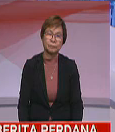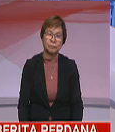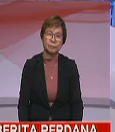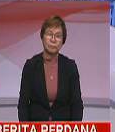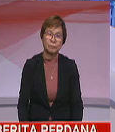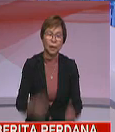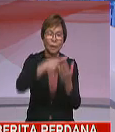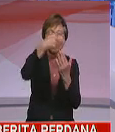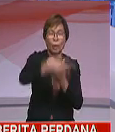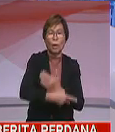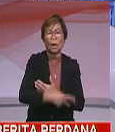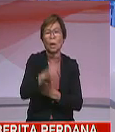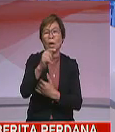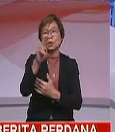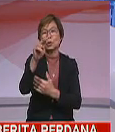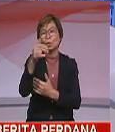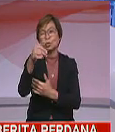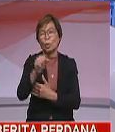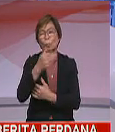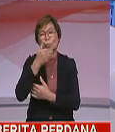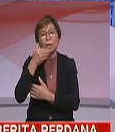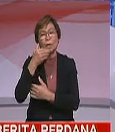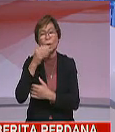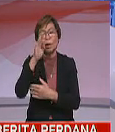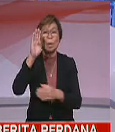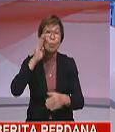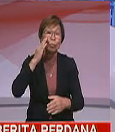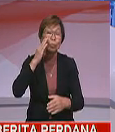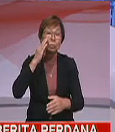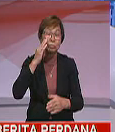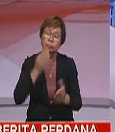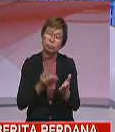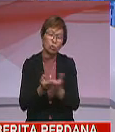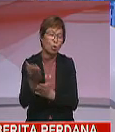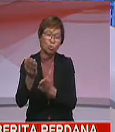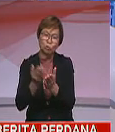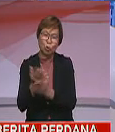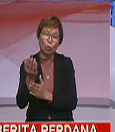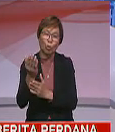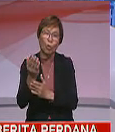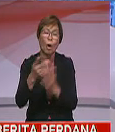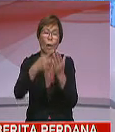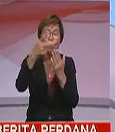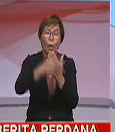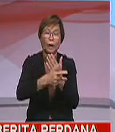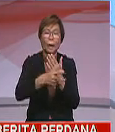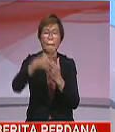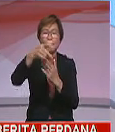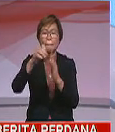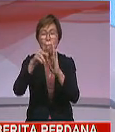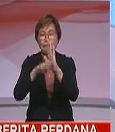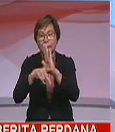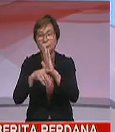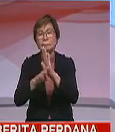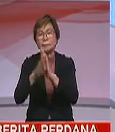Hai program Tunas Usahawan beliau Bumiputera ciup diteruskan menerusi inisiatif rencana menteri pembangunan Usahawan